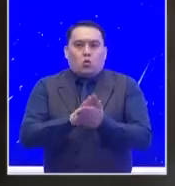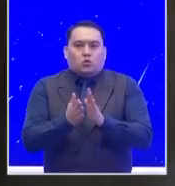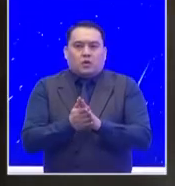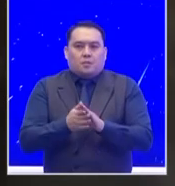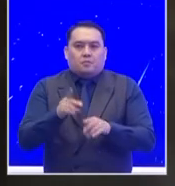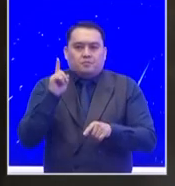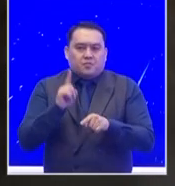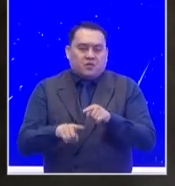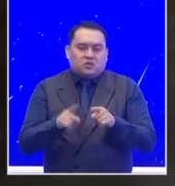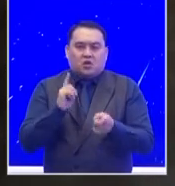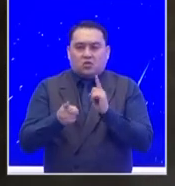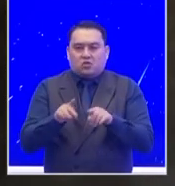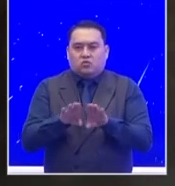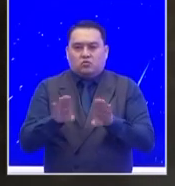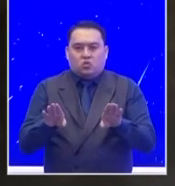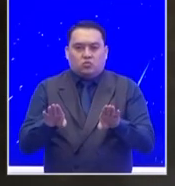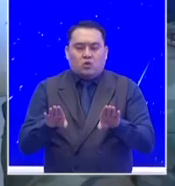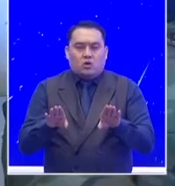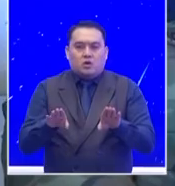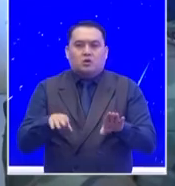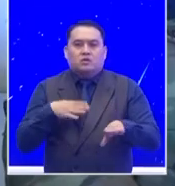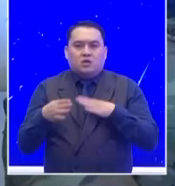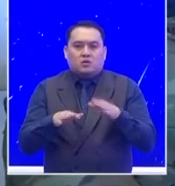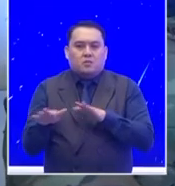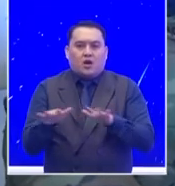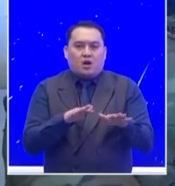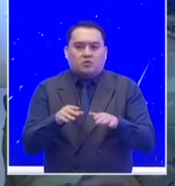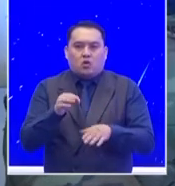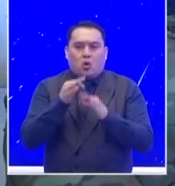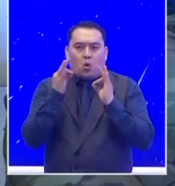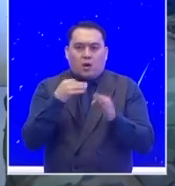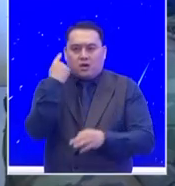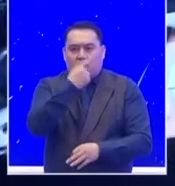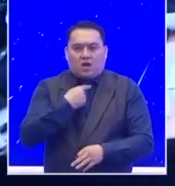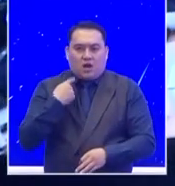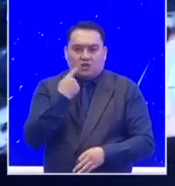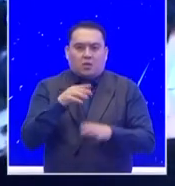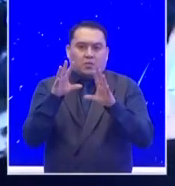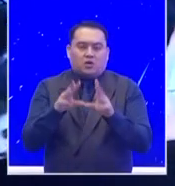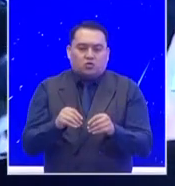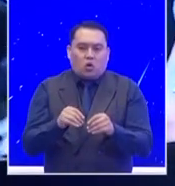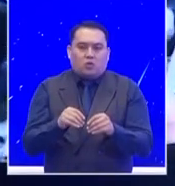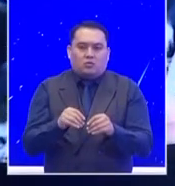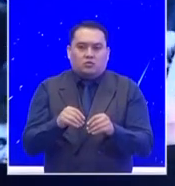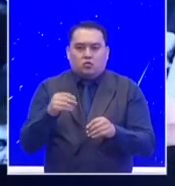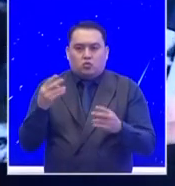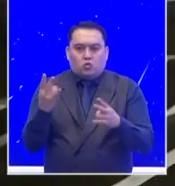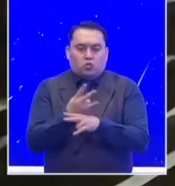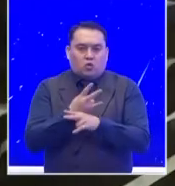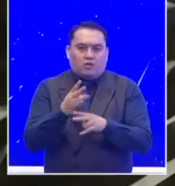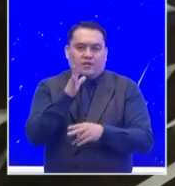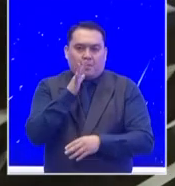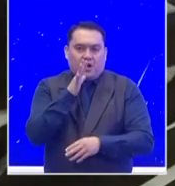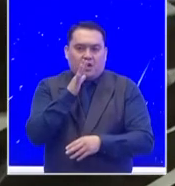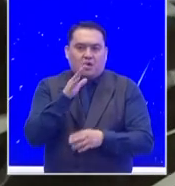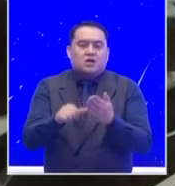максимально приближенных к реальным. Цель мероприятия – отработать действия практических навыков личного состава при тушении пожаров в темное время суток. Также